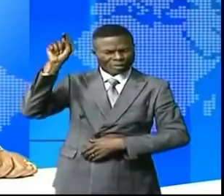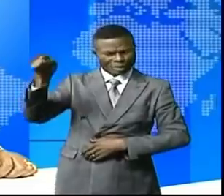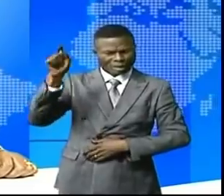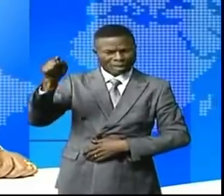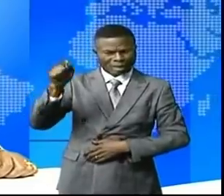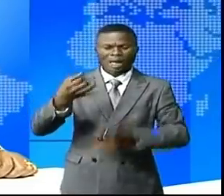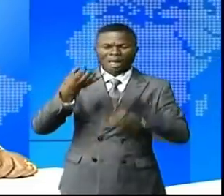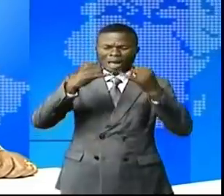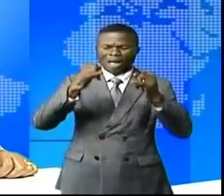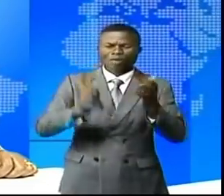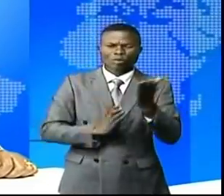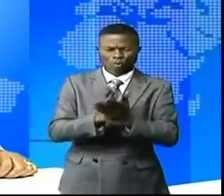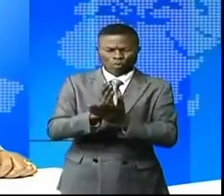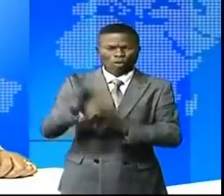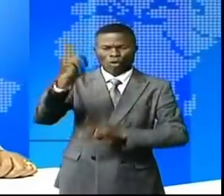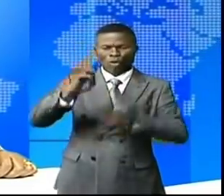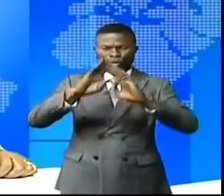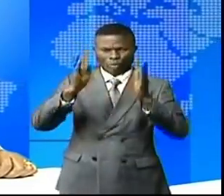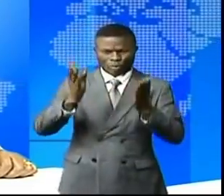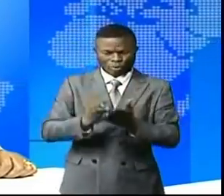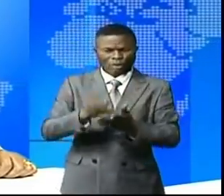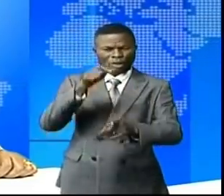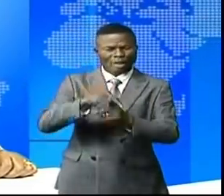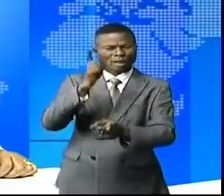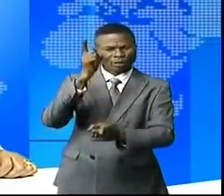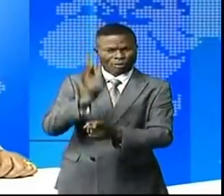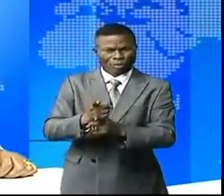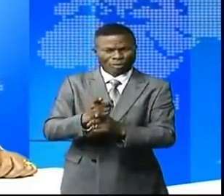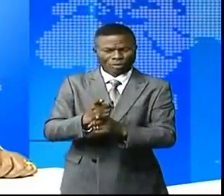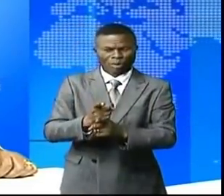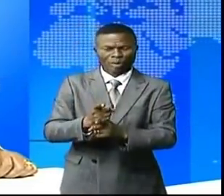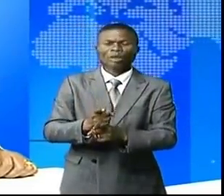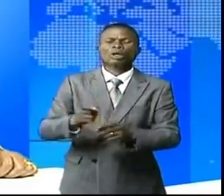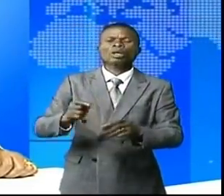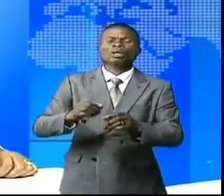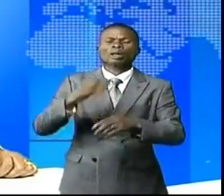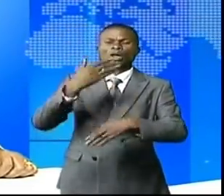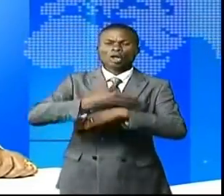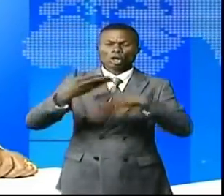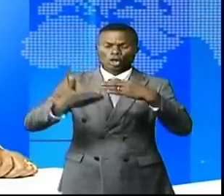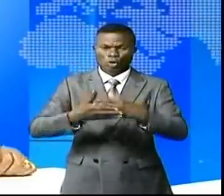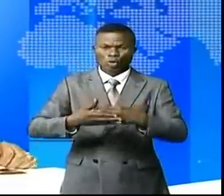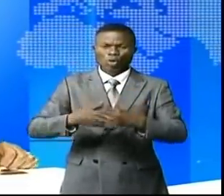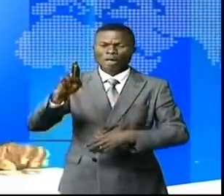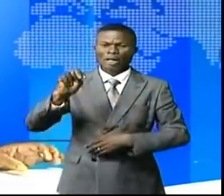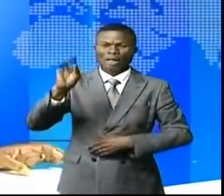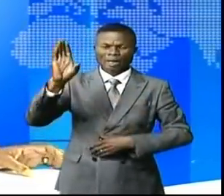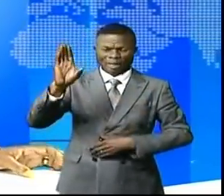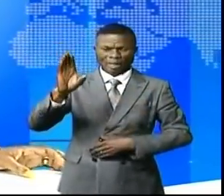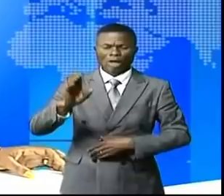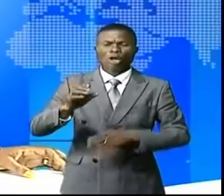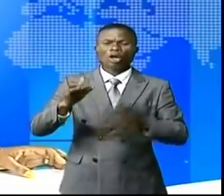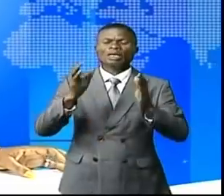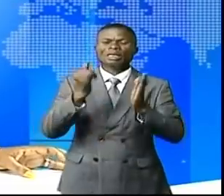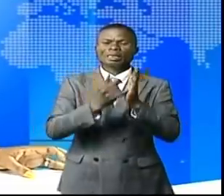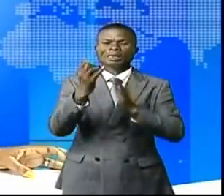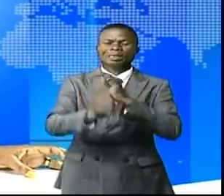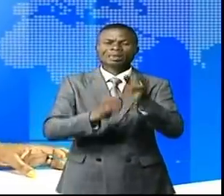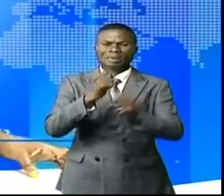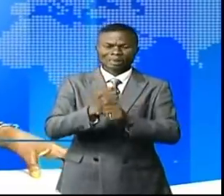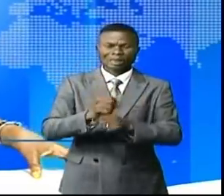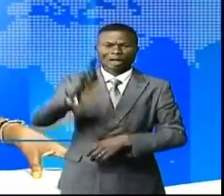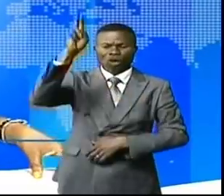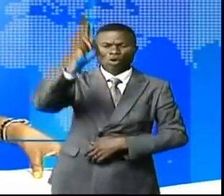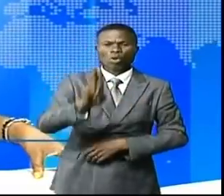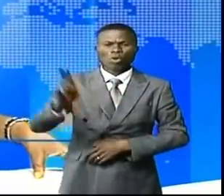donner de l'information à la population à temps réel. La station provinciale du Haut-Touélé a totalisé 6 ans. Une cérémonie a eu